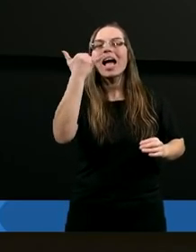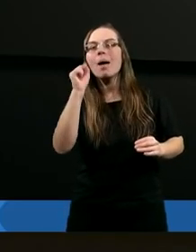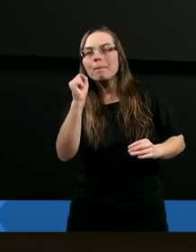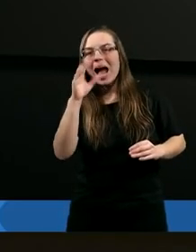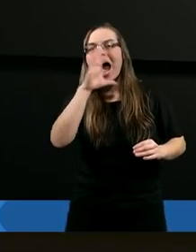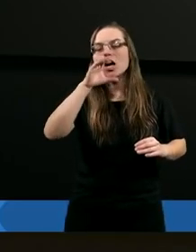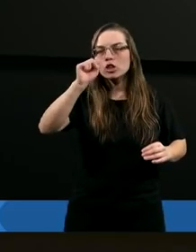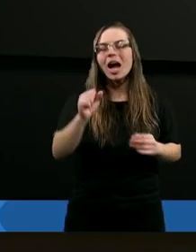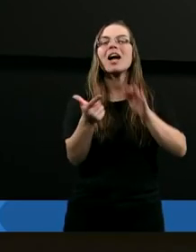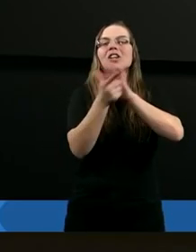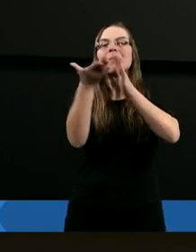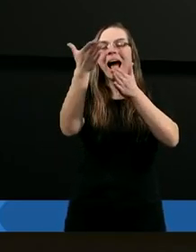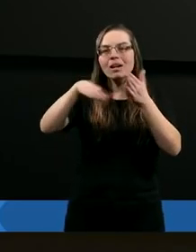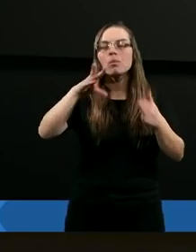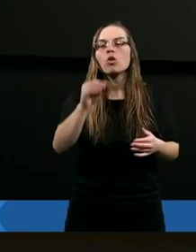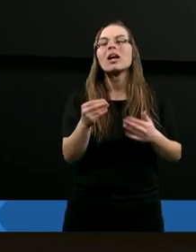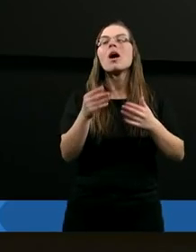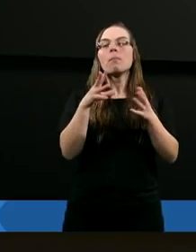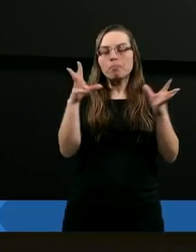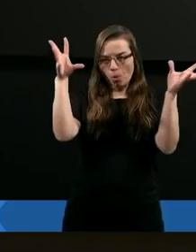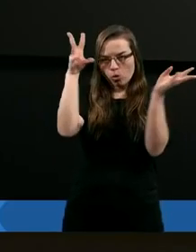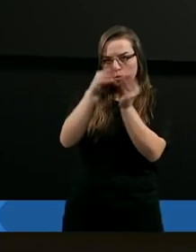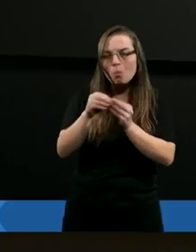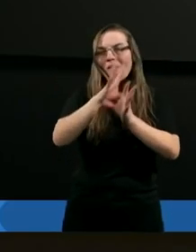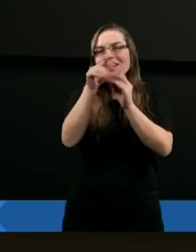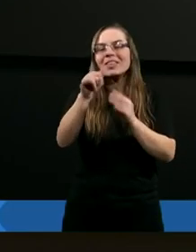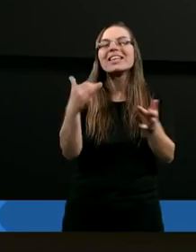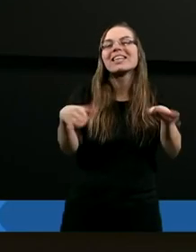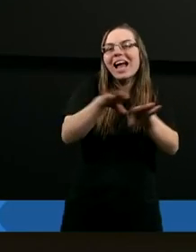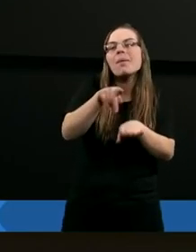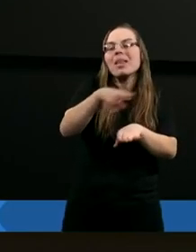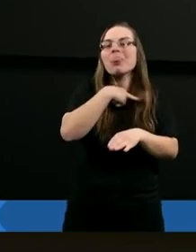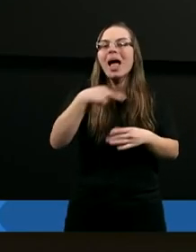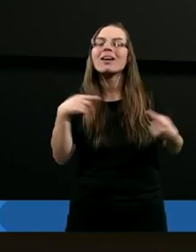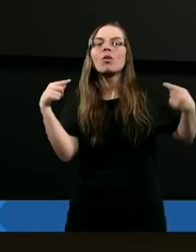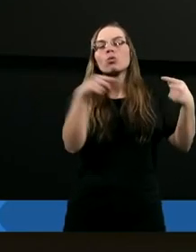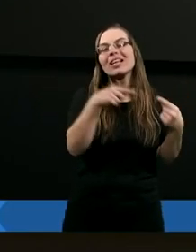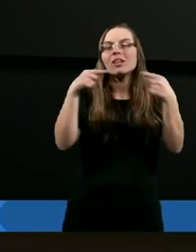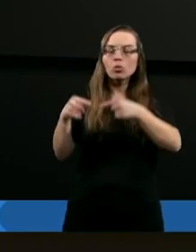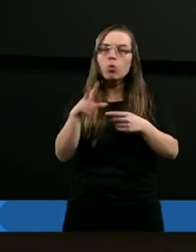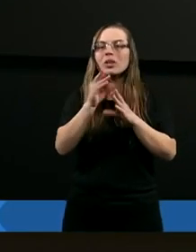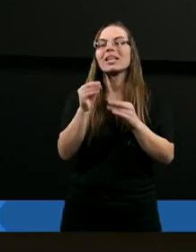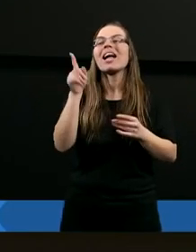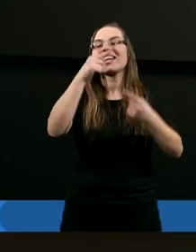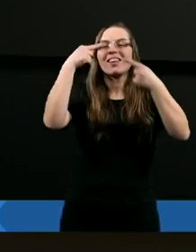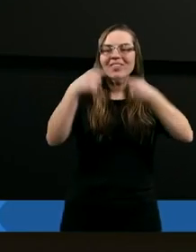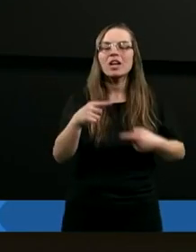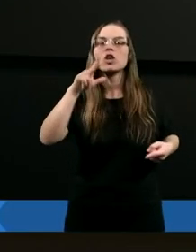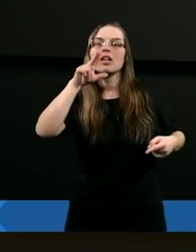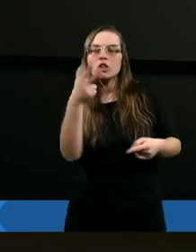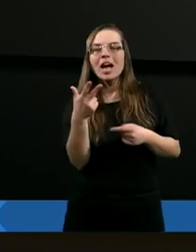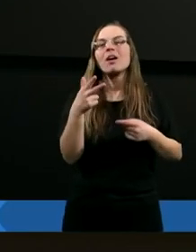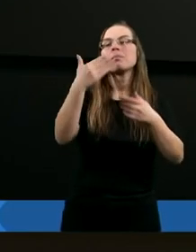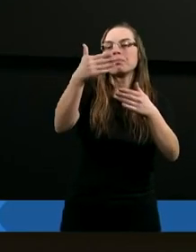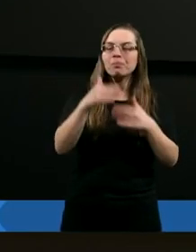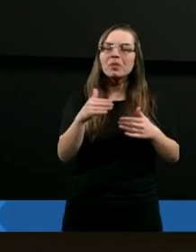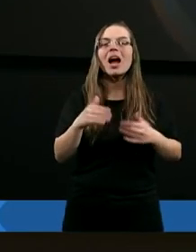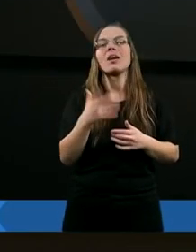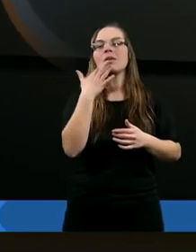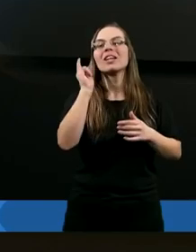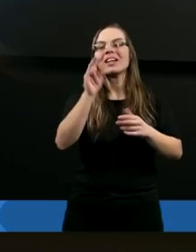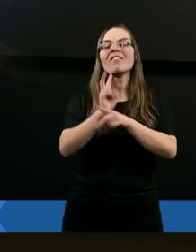rozdziale, w którym pozwolę sobie podsumować, zamknąć naszą dyskusję. Dyskusję od wiersza III począwszy